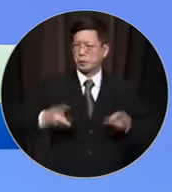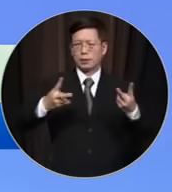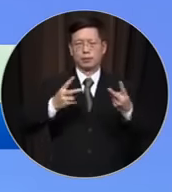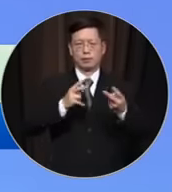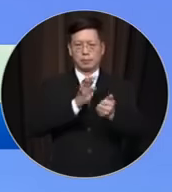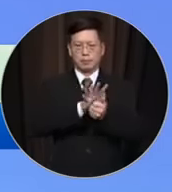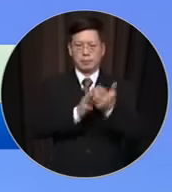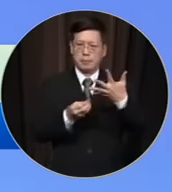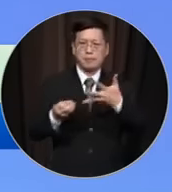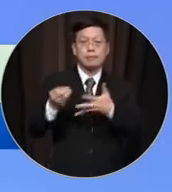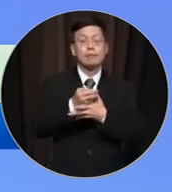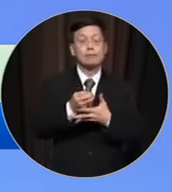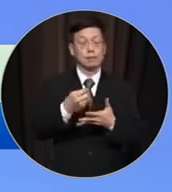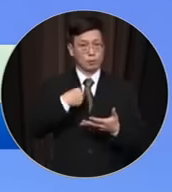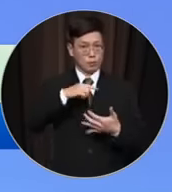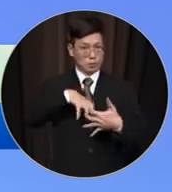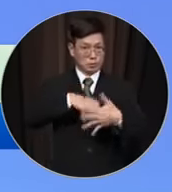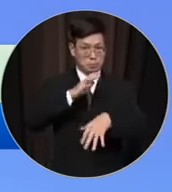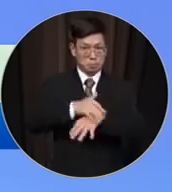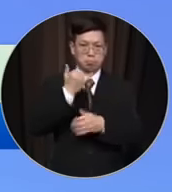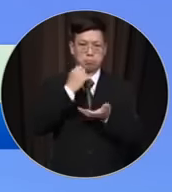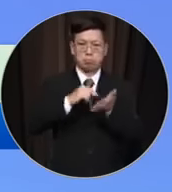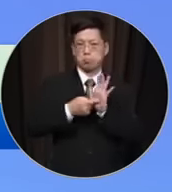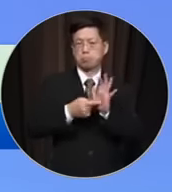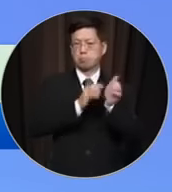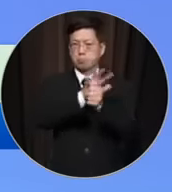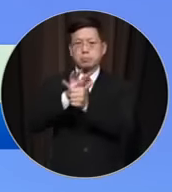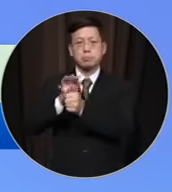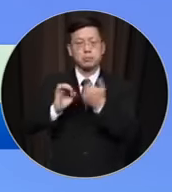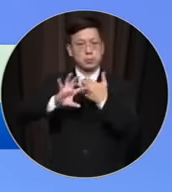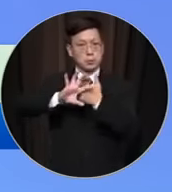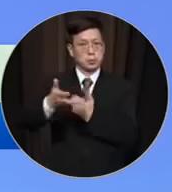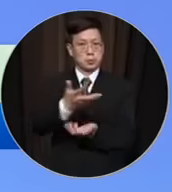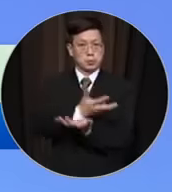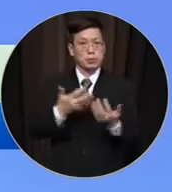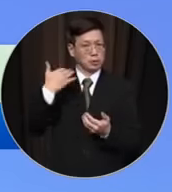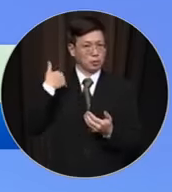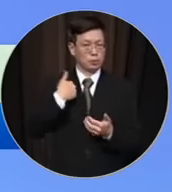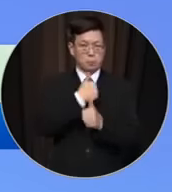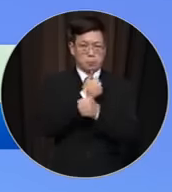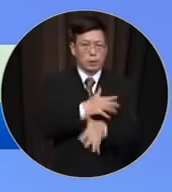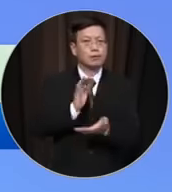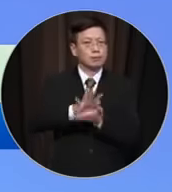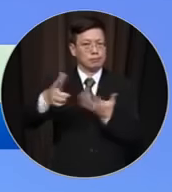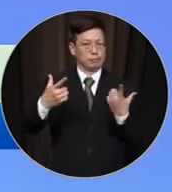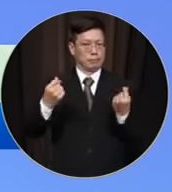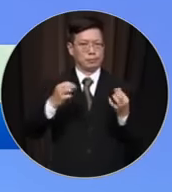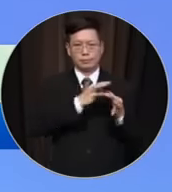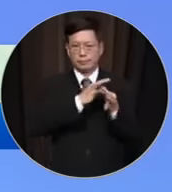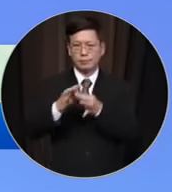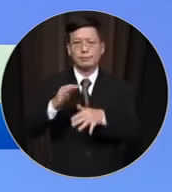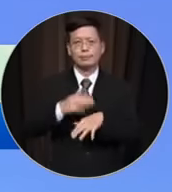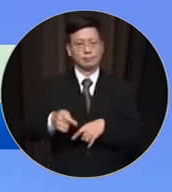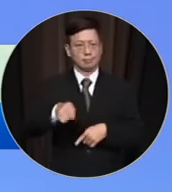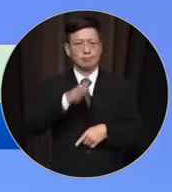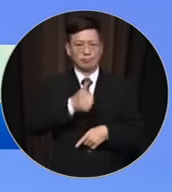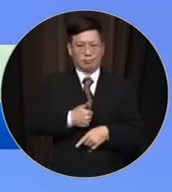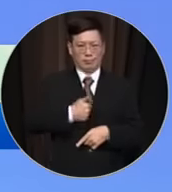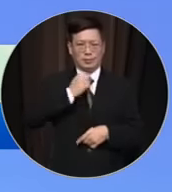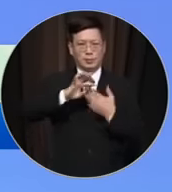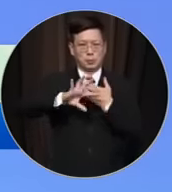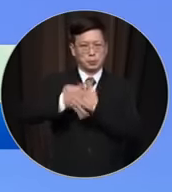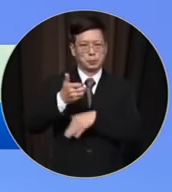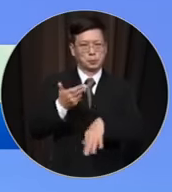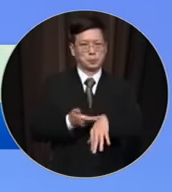庭。我们用软实力拓展了我们的外交，这件事情我过去在做，未来我一样会做，这才是真正的外